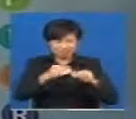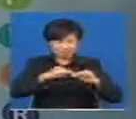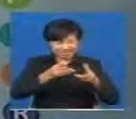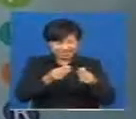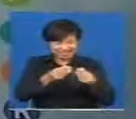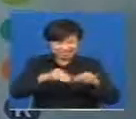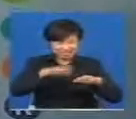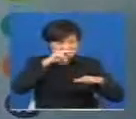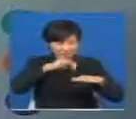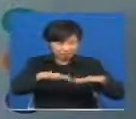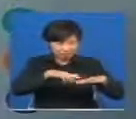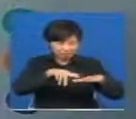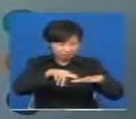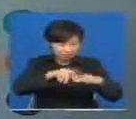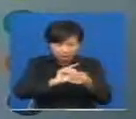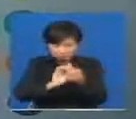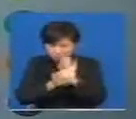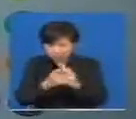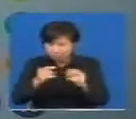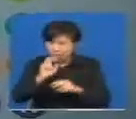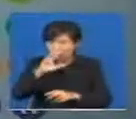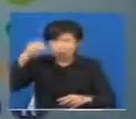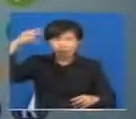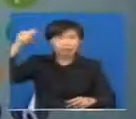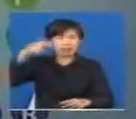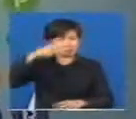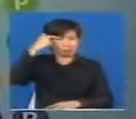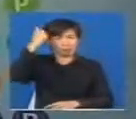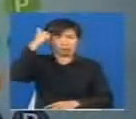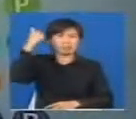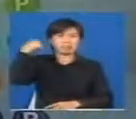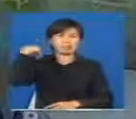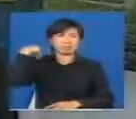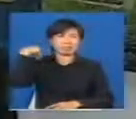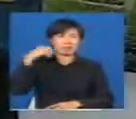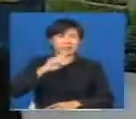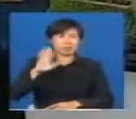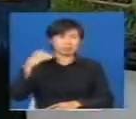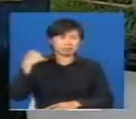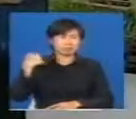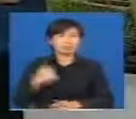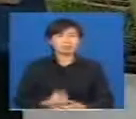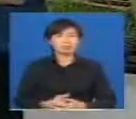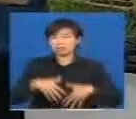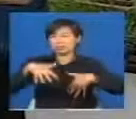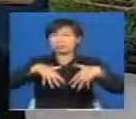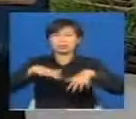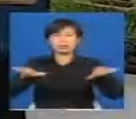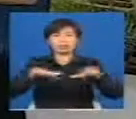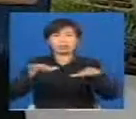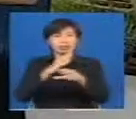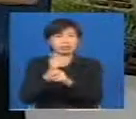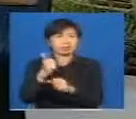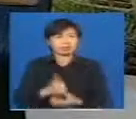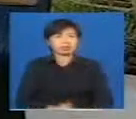นะคุณนี่มันเก่งขนาดนี้ใช่ไหม ก็คือได้เห็นภูมิปัญญามีแล้ววัฒนธรรมจากเด็กๆที่นี่ด้วย คนพูดจ้อยๆๆนะฮะแล้วก็ต่างประเท